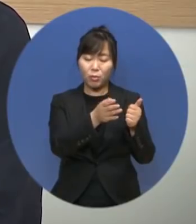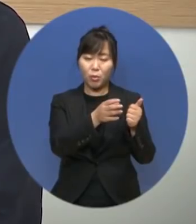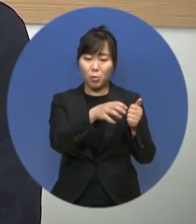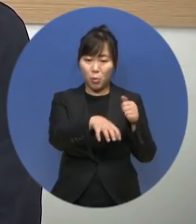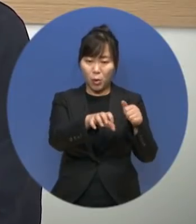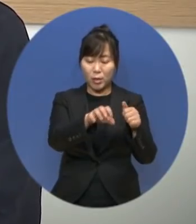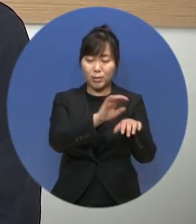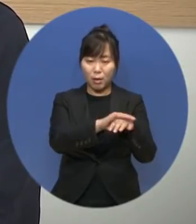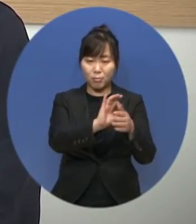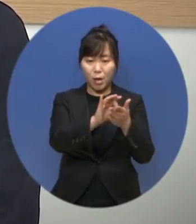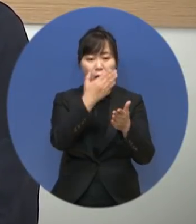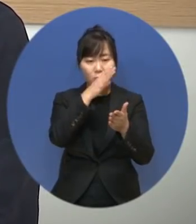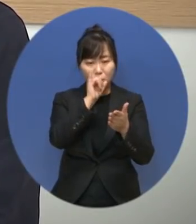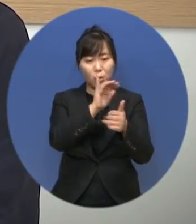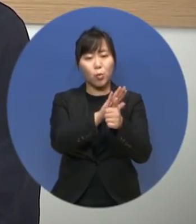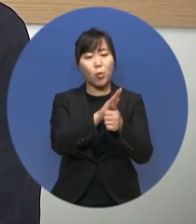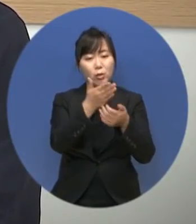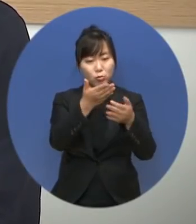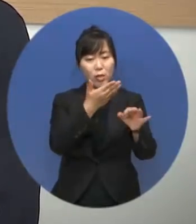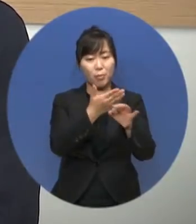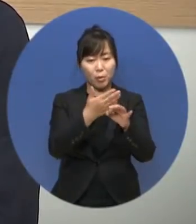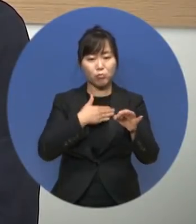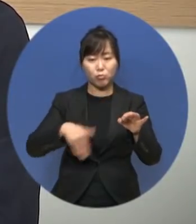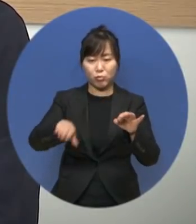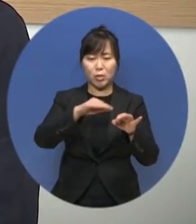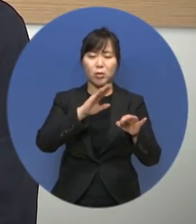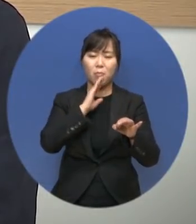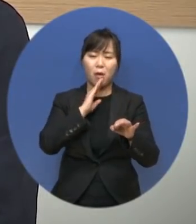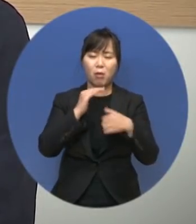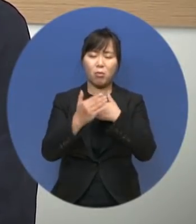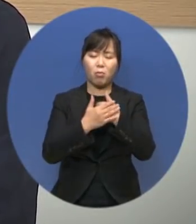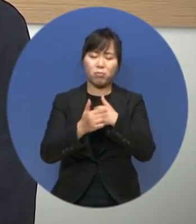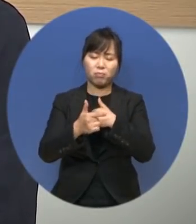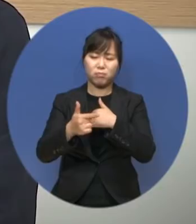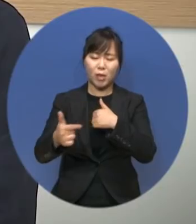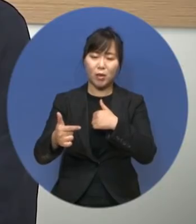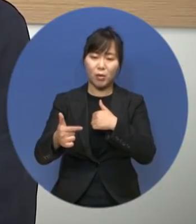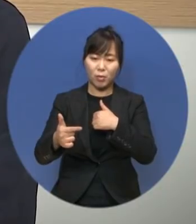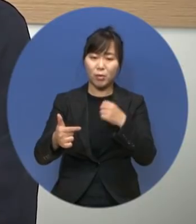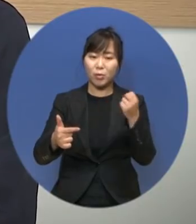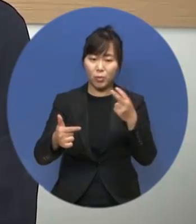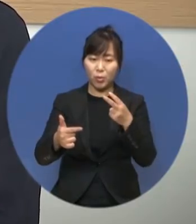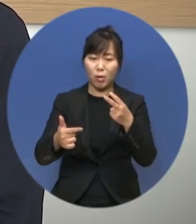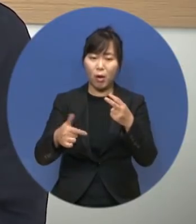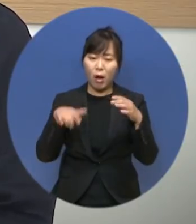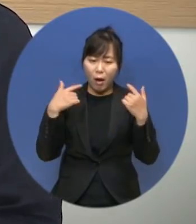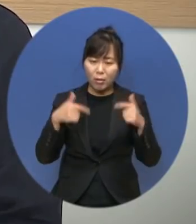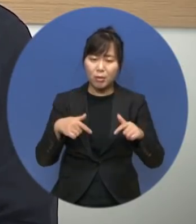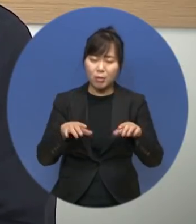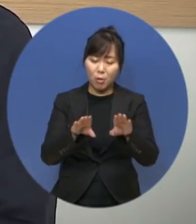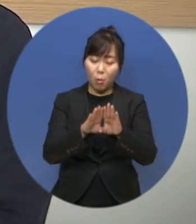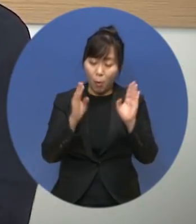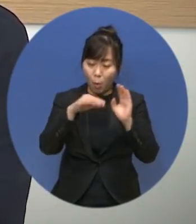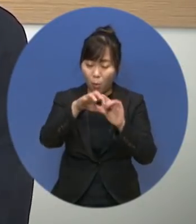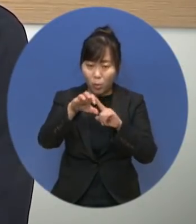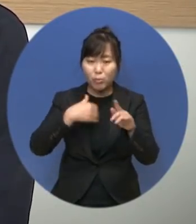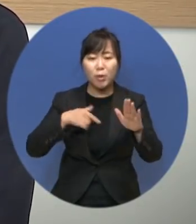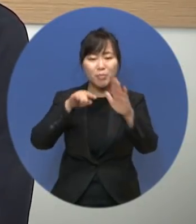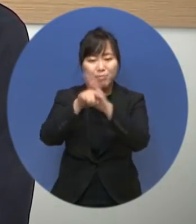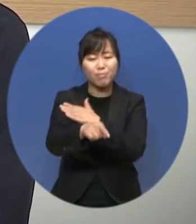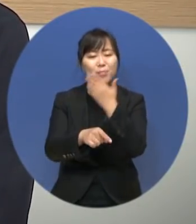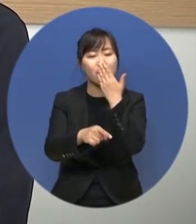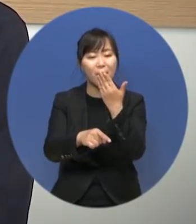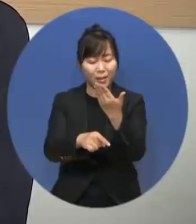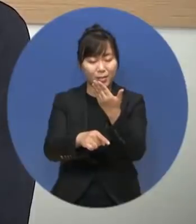그 공간 활용을 할 수 있게 도와준다면 저희한테는 굉장히 큰 힘이 되고 언제든지 열려있는 공간에 저희들이 들어갈